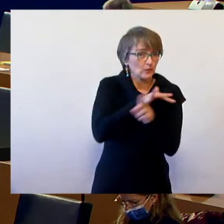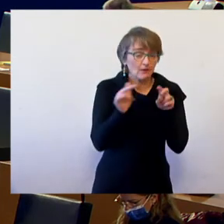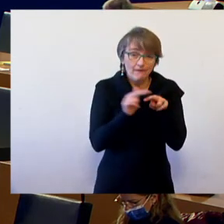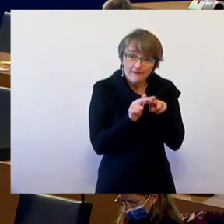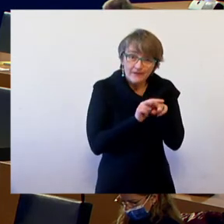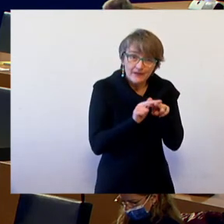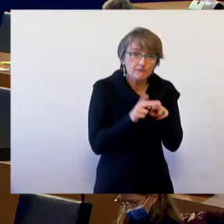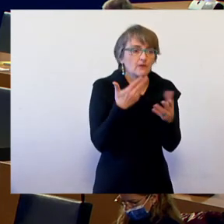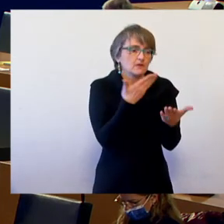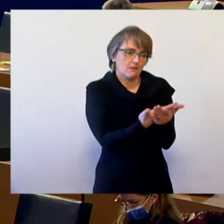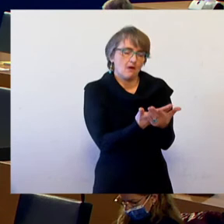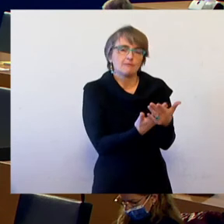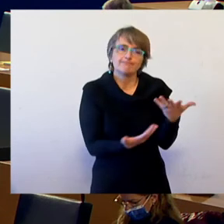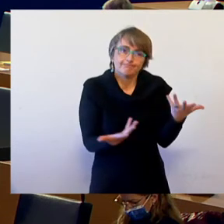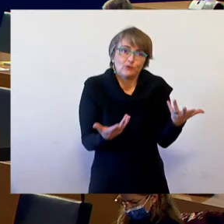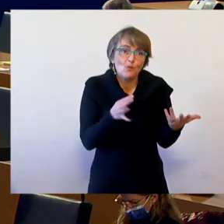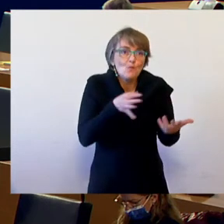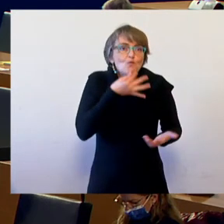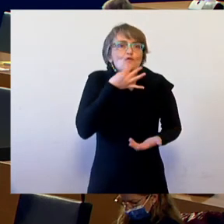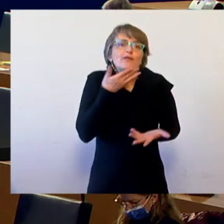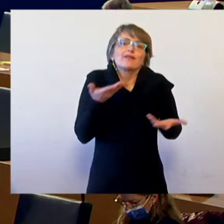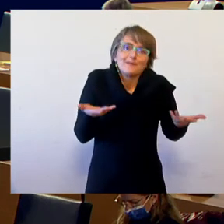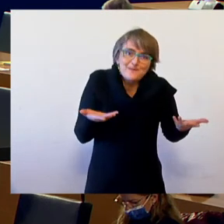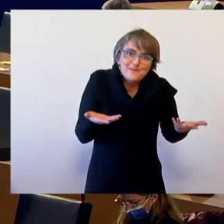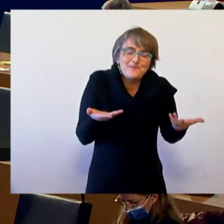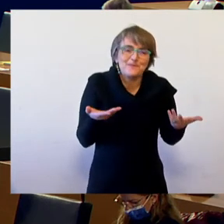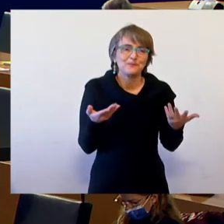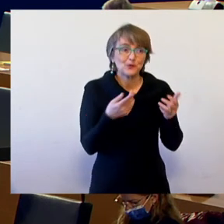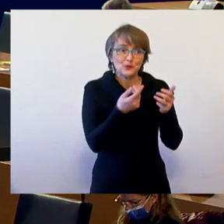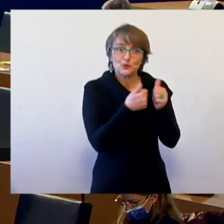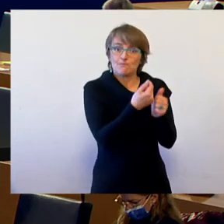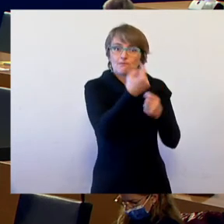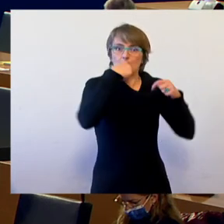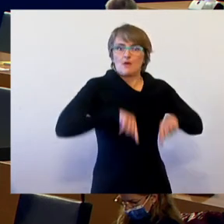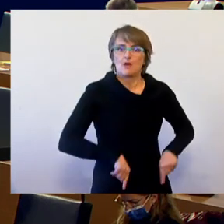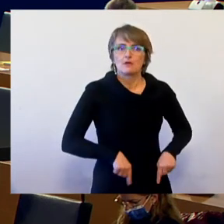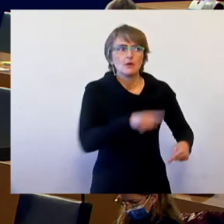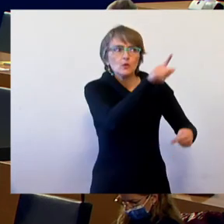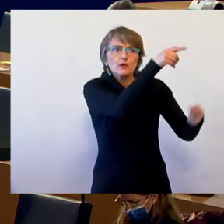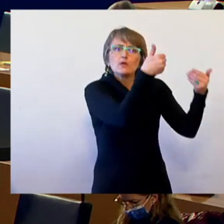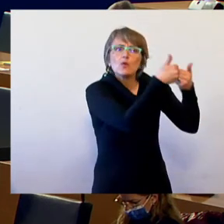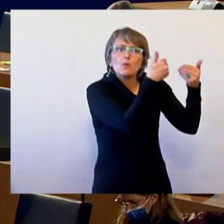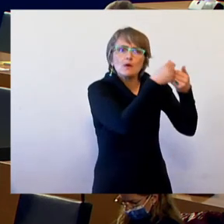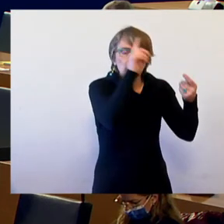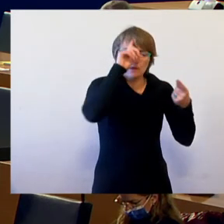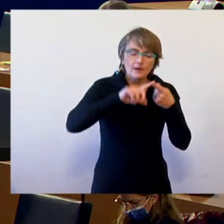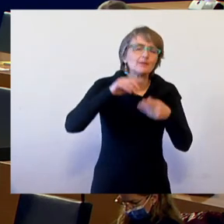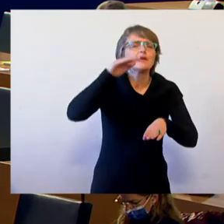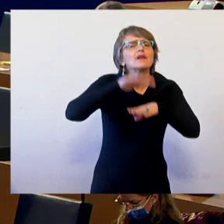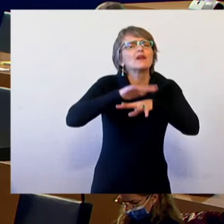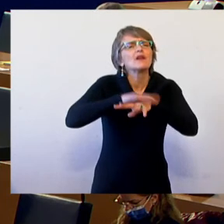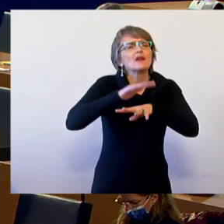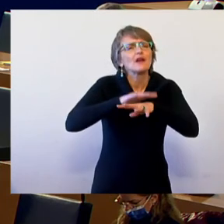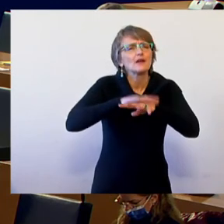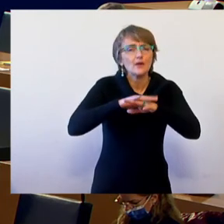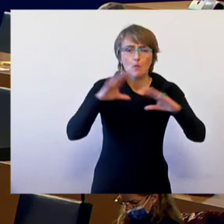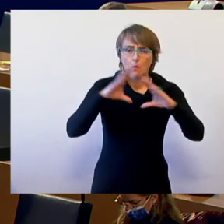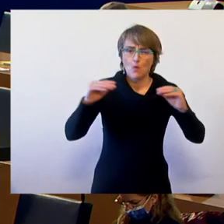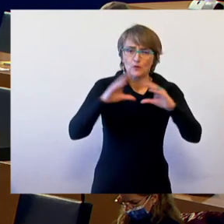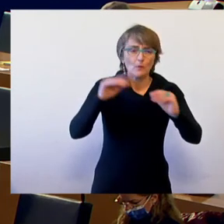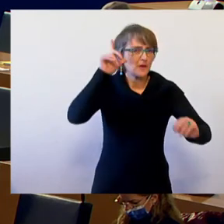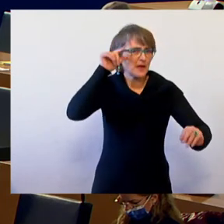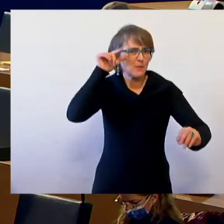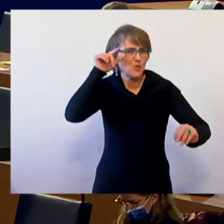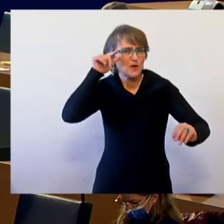un dispositif, nous profitons d'une demande de l'État pour le quartier de reconquête républicaine de la Mosson.